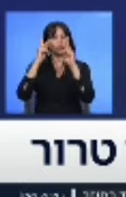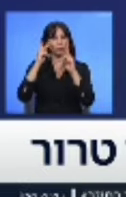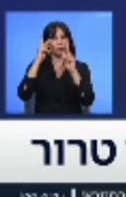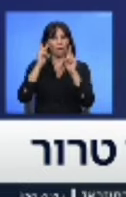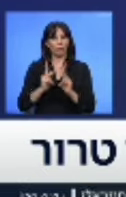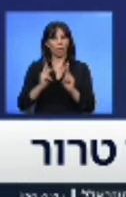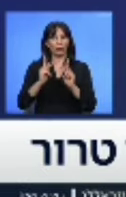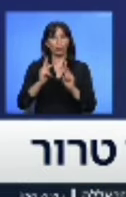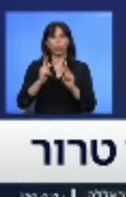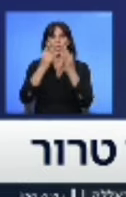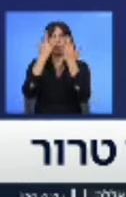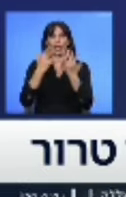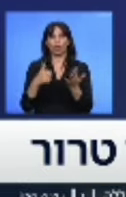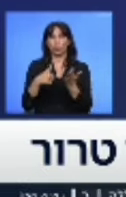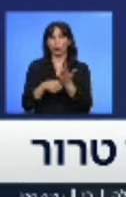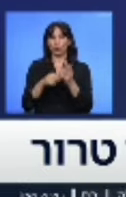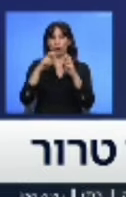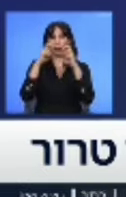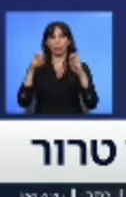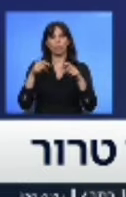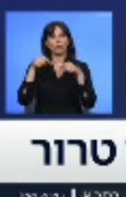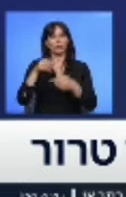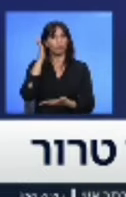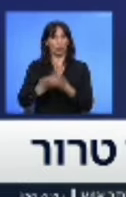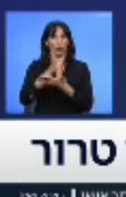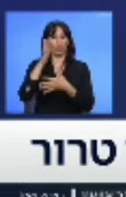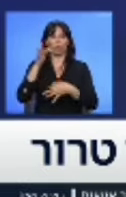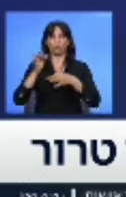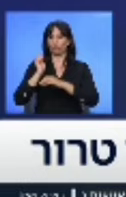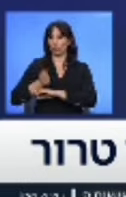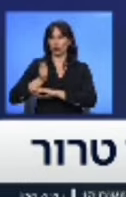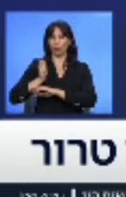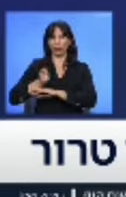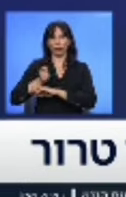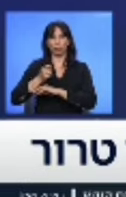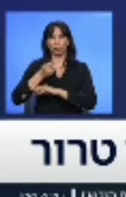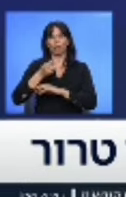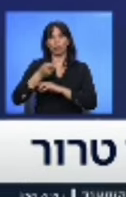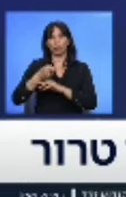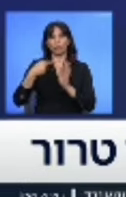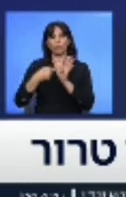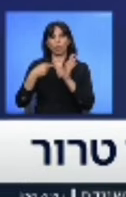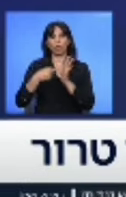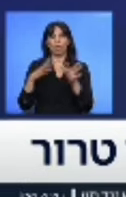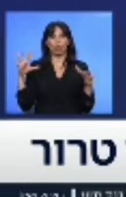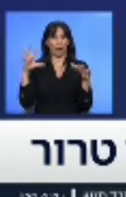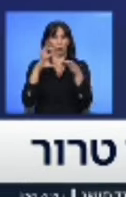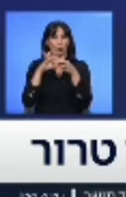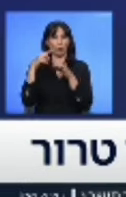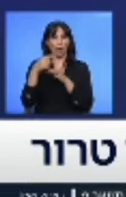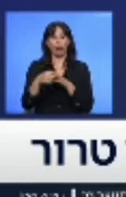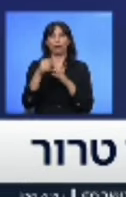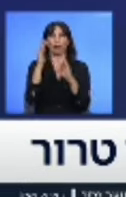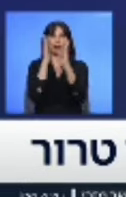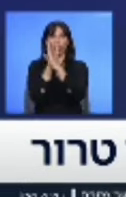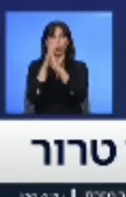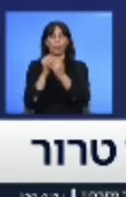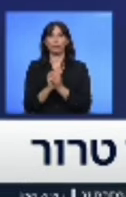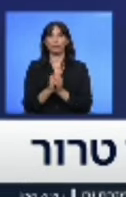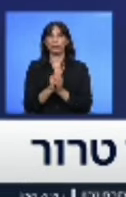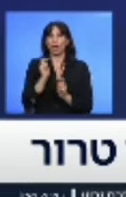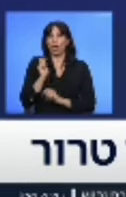כך קבעה שופטת בית המשפט המחוזי בתל אביב לימור ביבי, בשל המידע שהעמותה מחוברת לגורמי טרור. השופטת קבעה כי